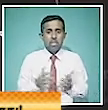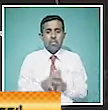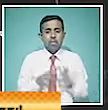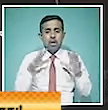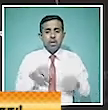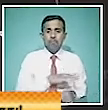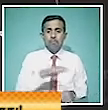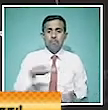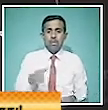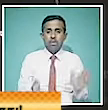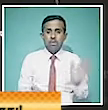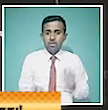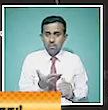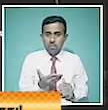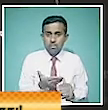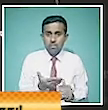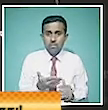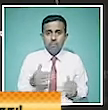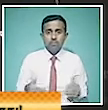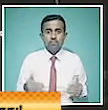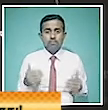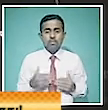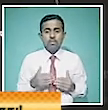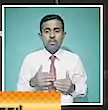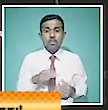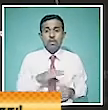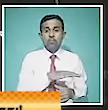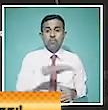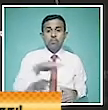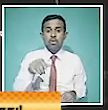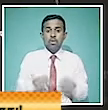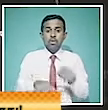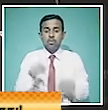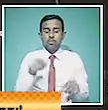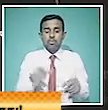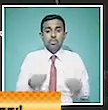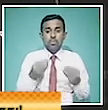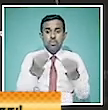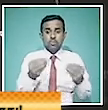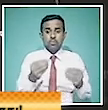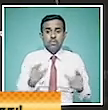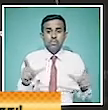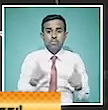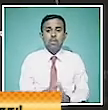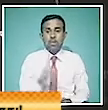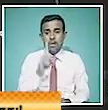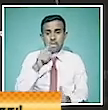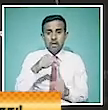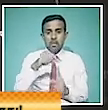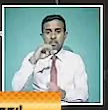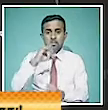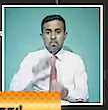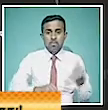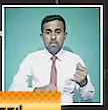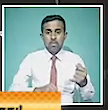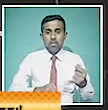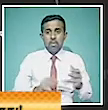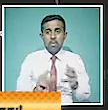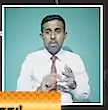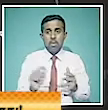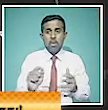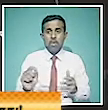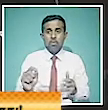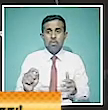பொழுது, இப்பொழுது அந்த பிரதேசத்திலே மக்களுக்கு கொடுக்கப்பட்ட பேமிட்டுகள் எல்லாவற்றையும் ஒரு டிஎஸ் ஆபீஸில், காரியாலயத்தில்